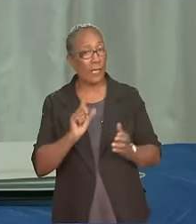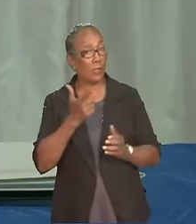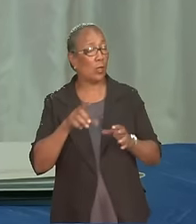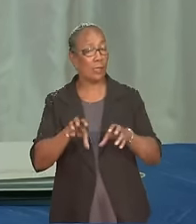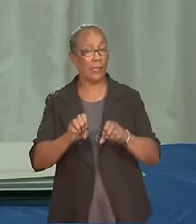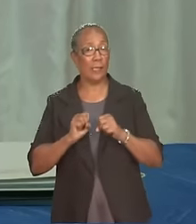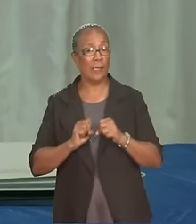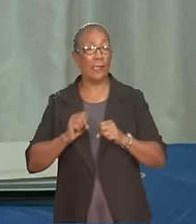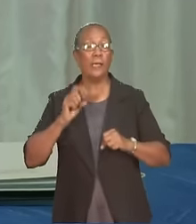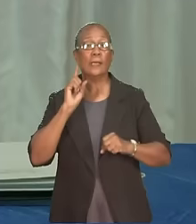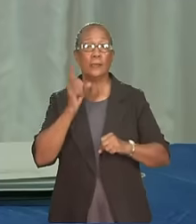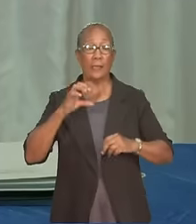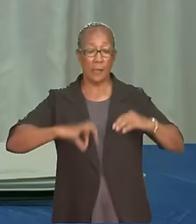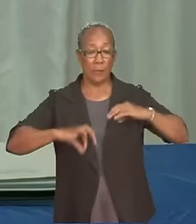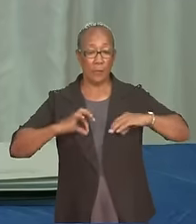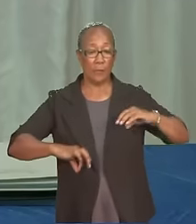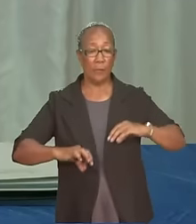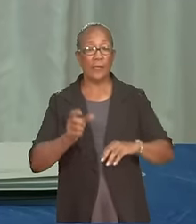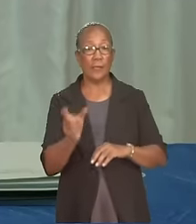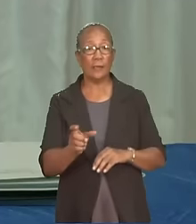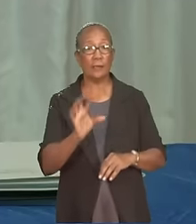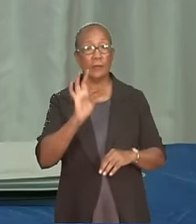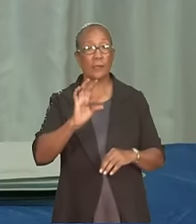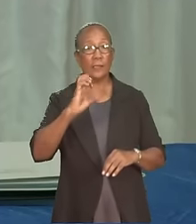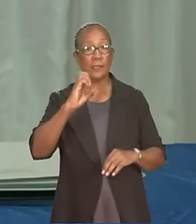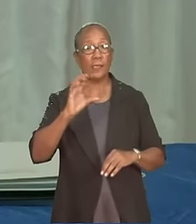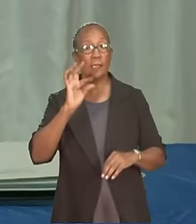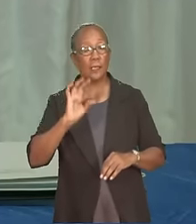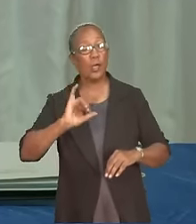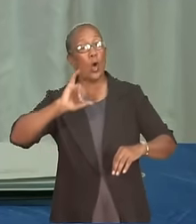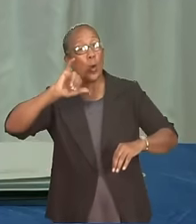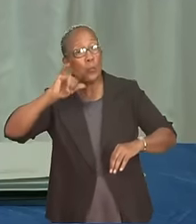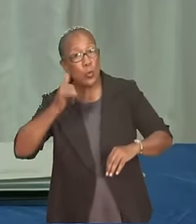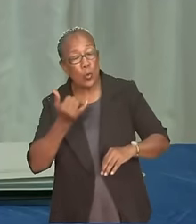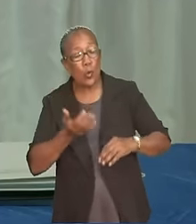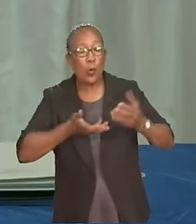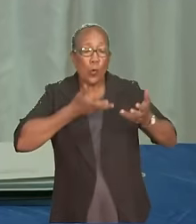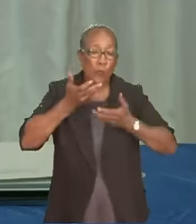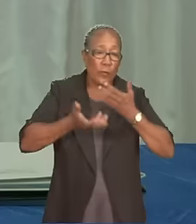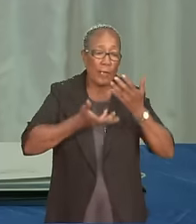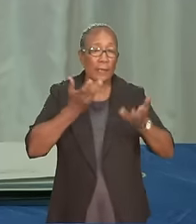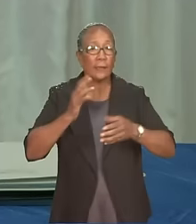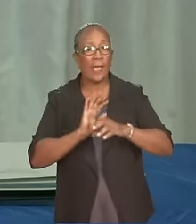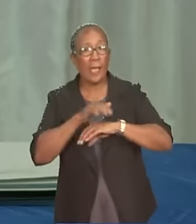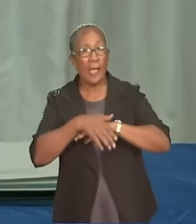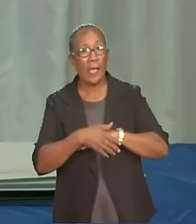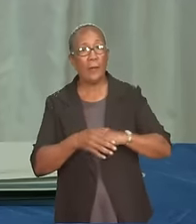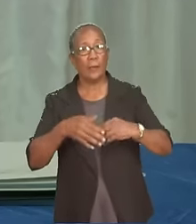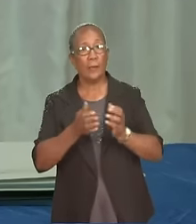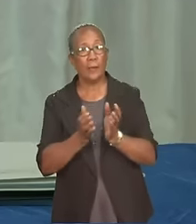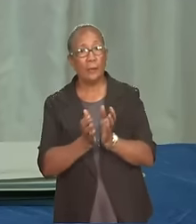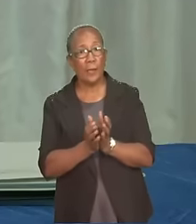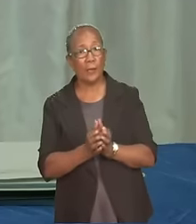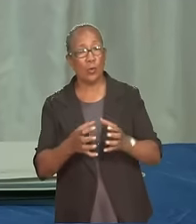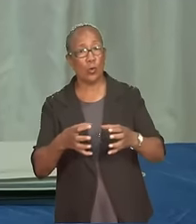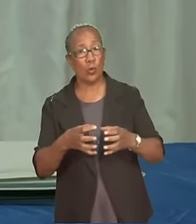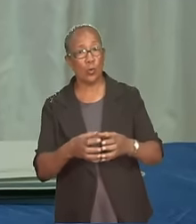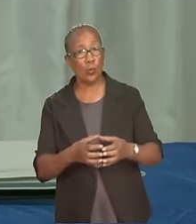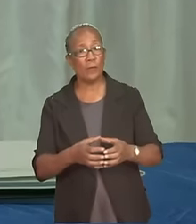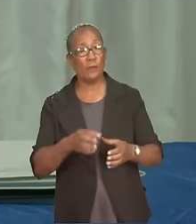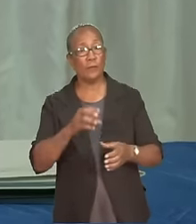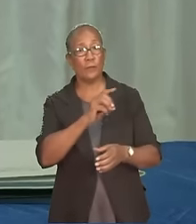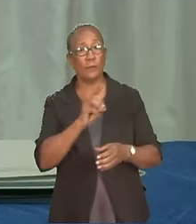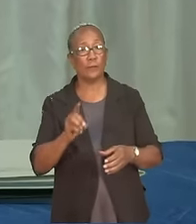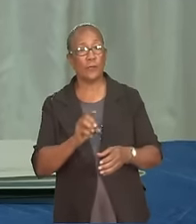Dus ik heb de minister van TCT gevraagd om nog een keer overleg te hebben met de structuren van Zorg en Hoop. De minister heeft overleg